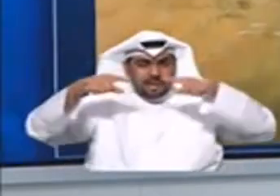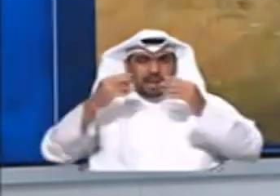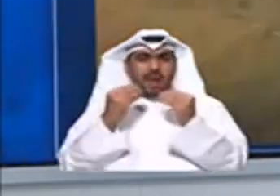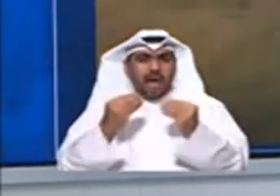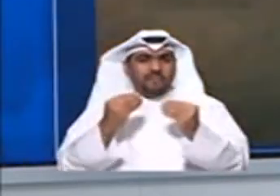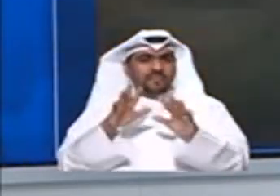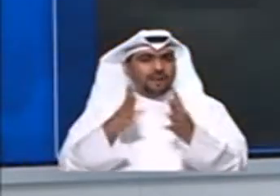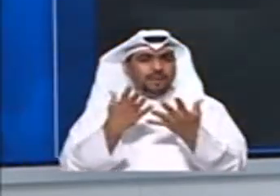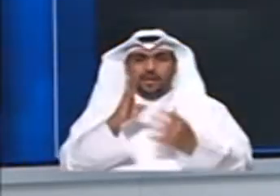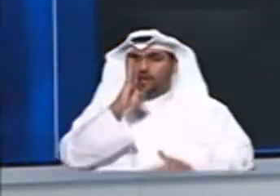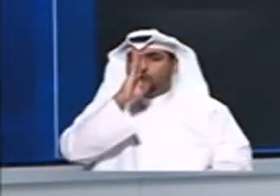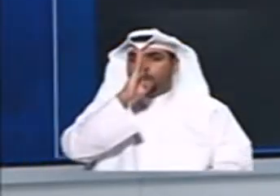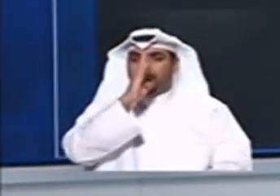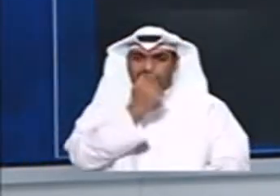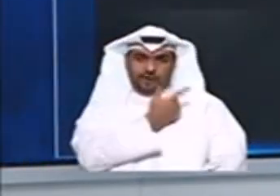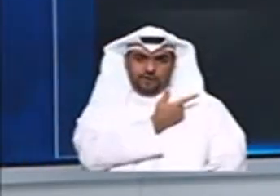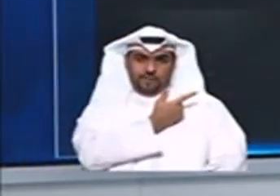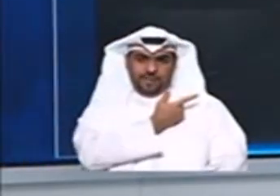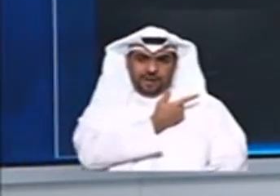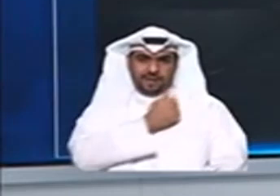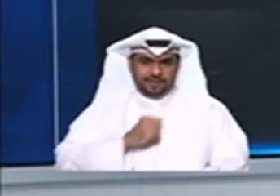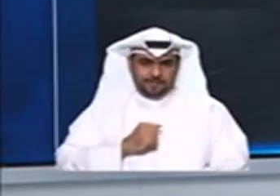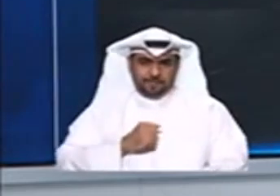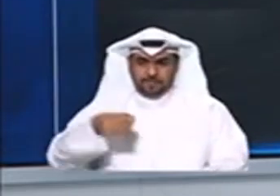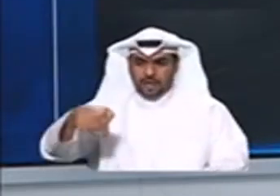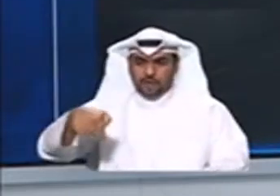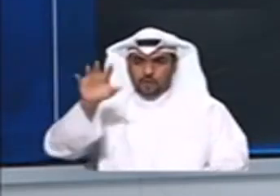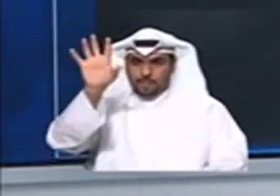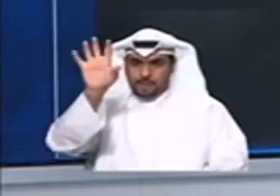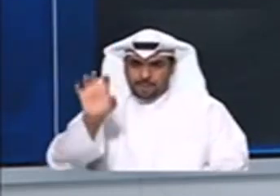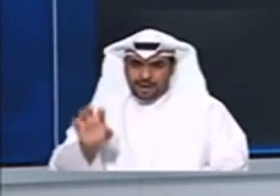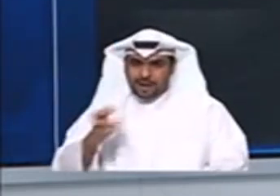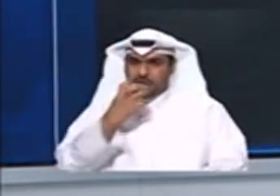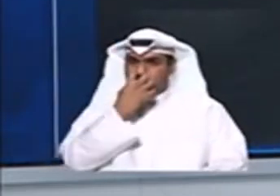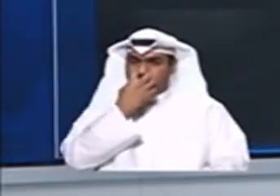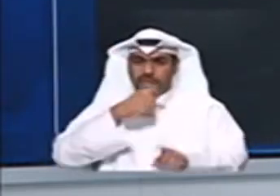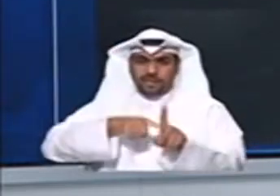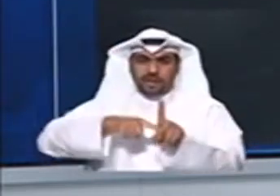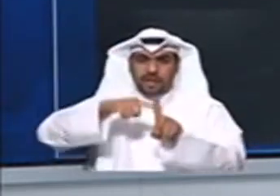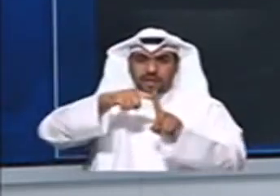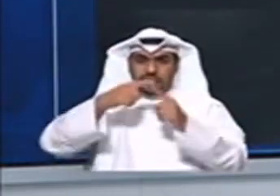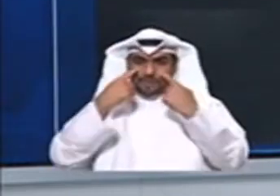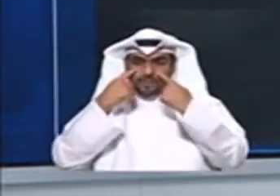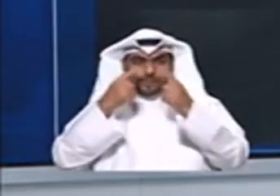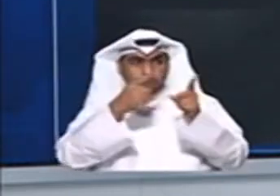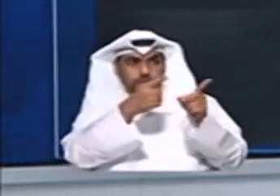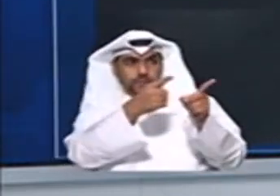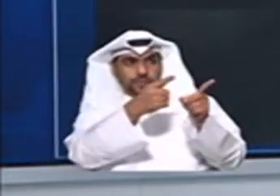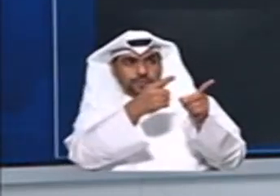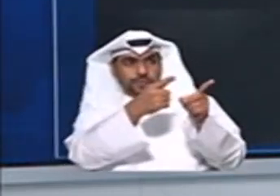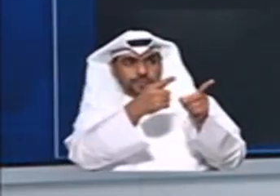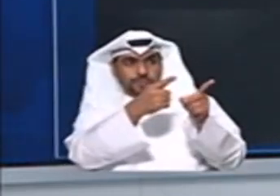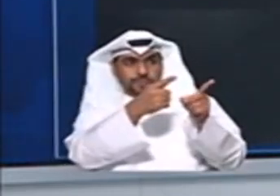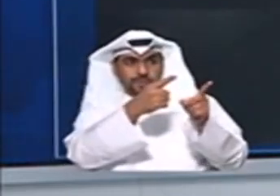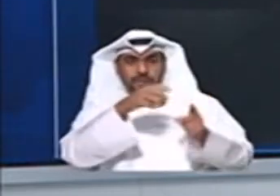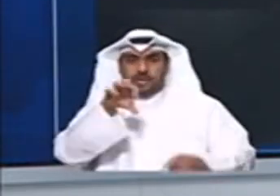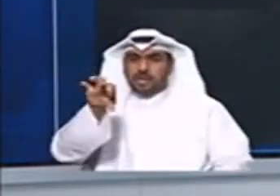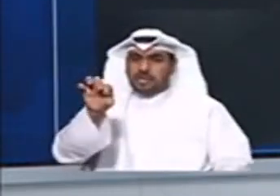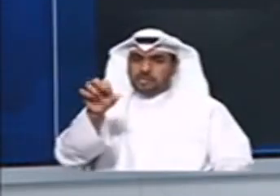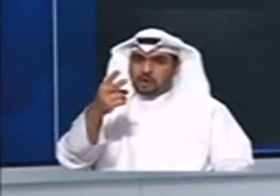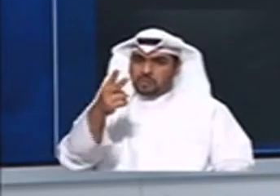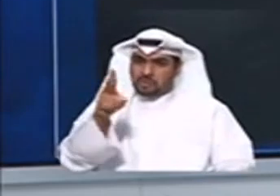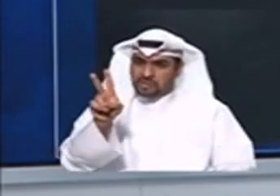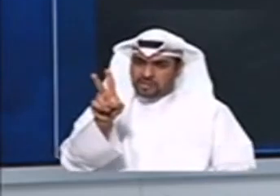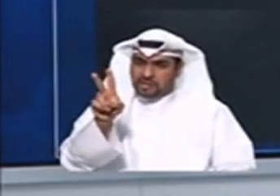الثلاثة. الأجواء المتوقعة في منتصف هذه الليلة أجواء حارة نسبيا، ومتوقع تصل درجات الحرارة على أغلب المناطق ما بين 25